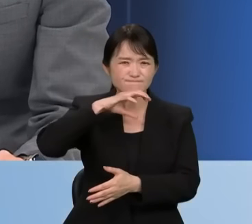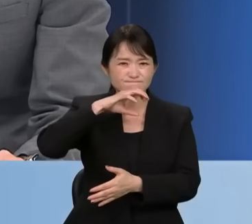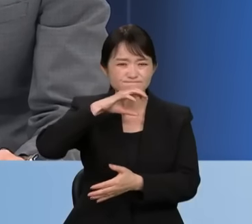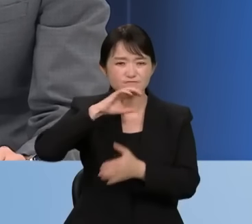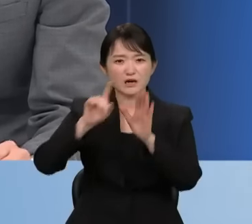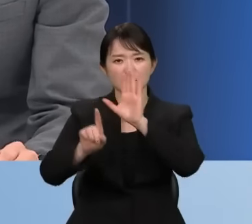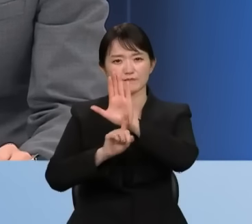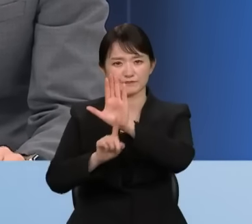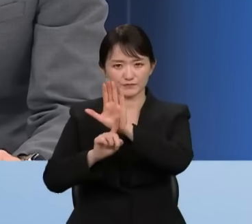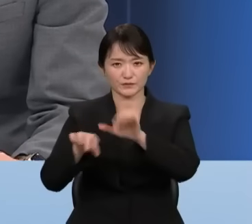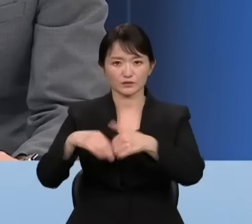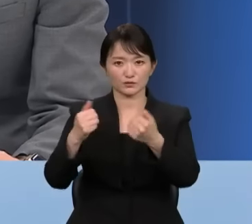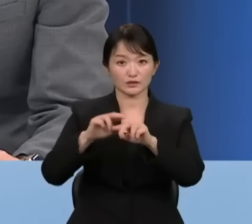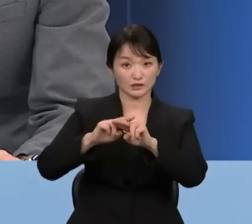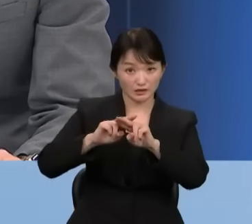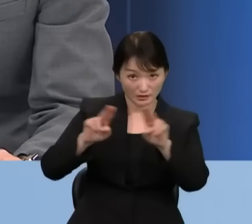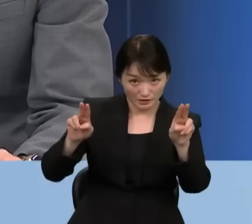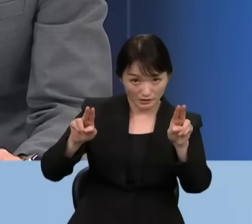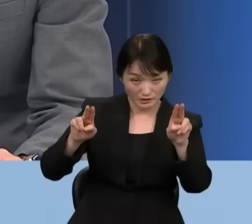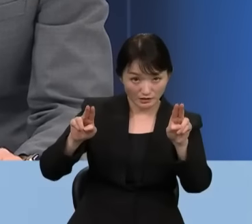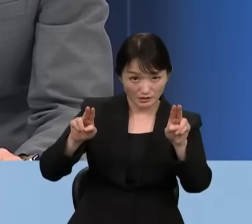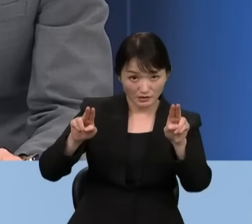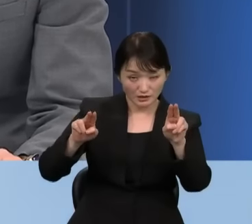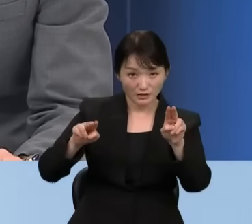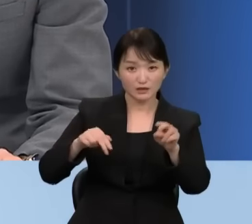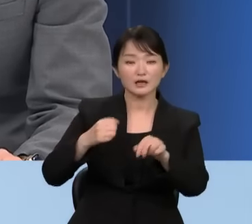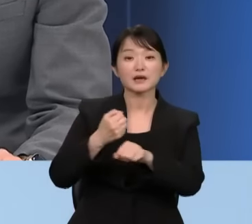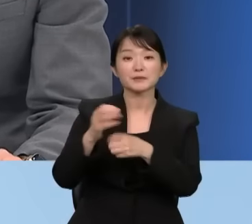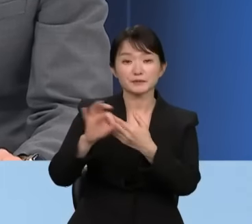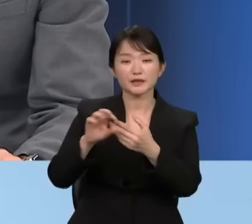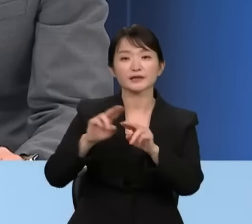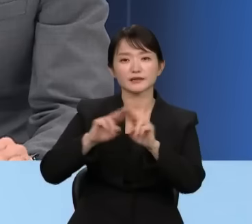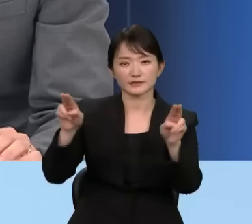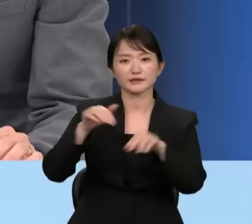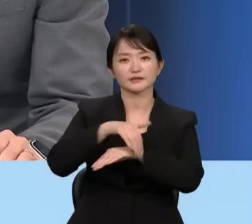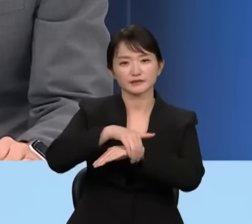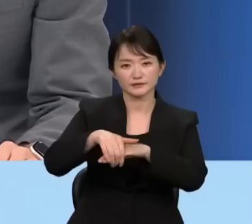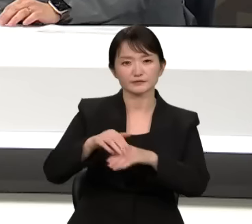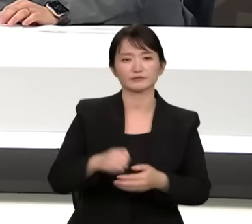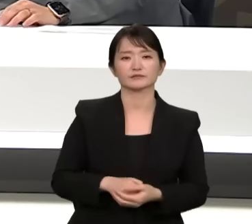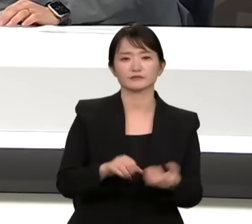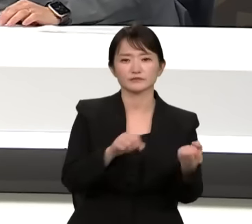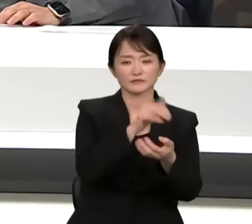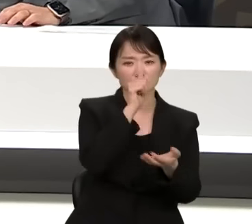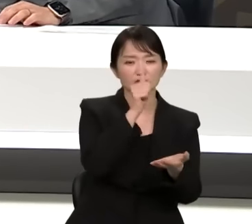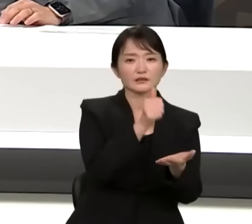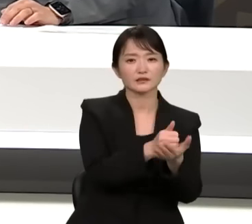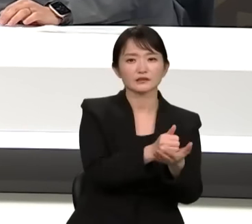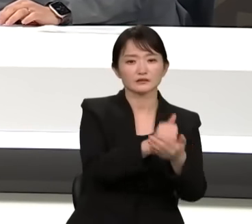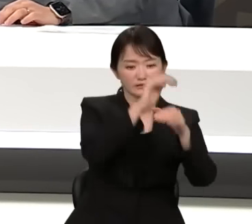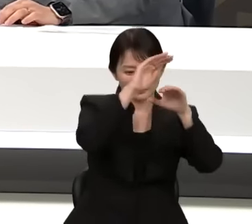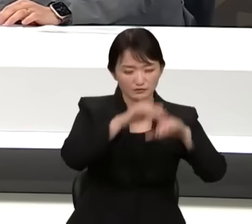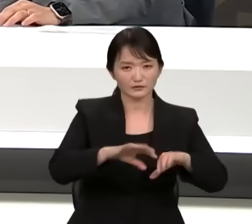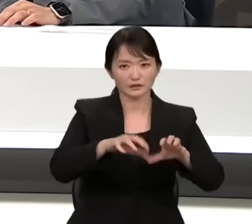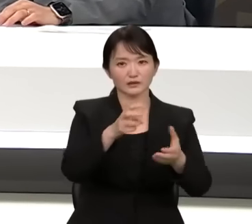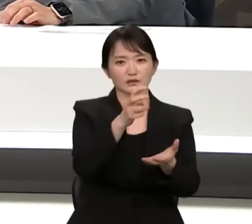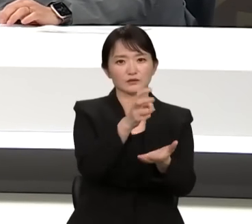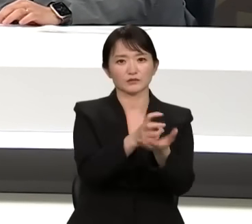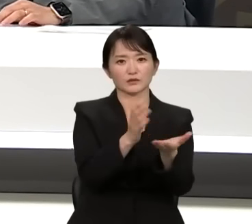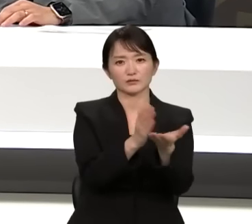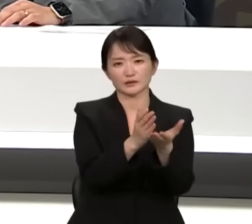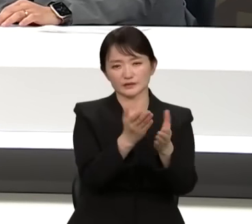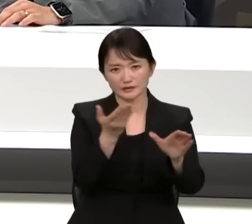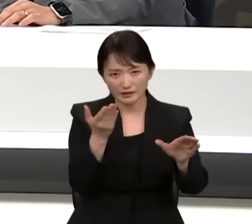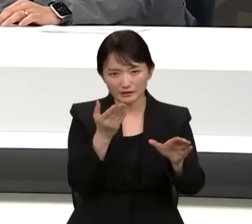의결하면 해제할 생각이었다라고 말을 했습니다이 내란죄의 쟁점은 국헌 문란의 목적에 따라